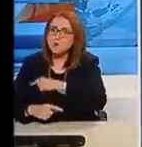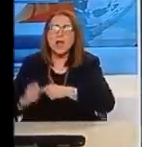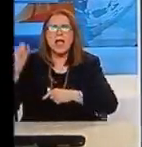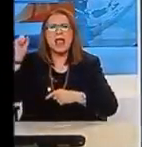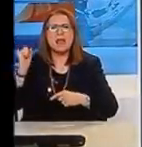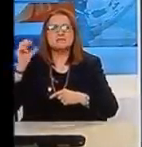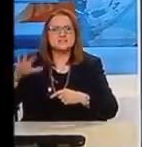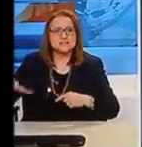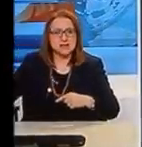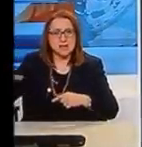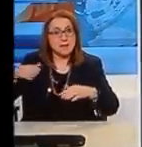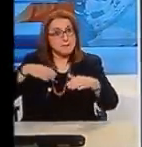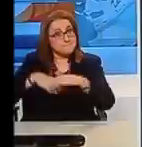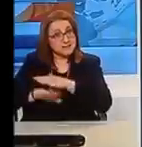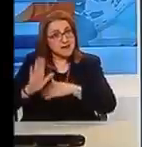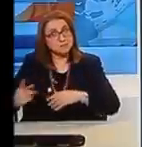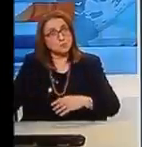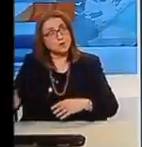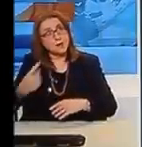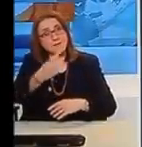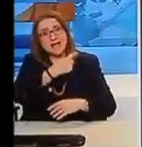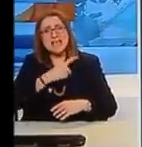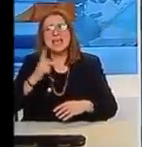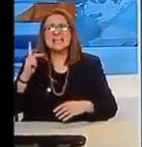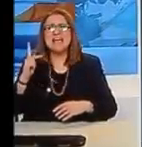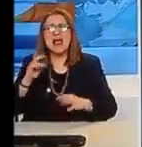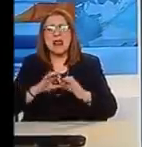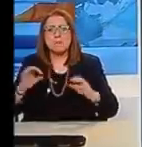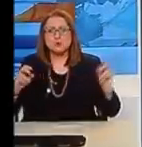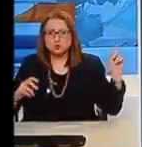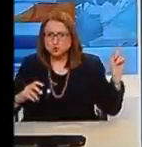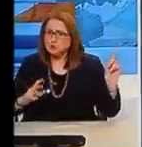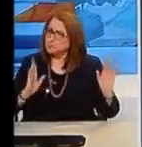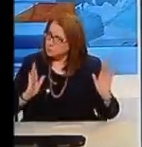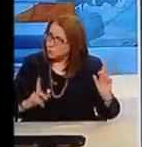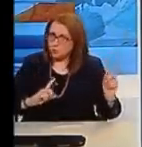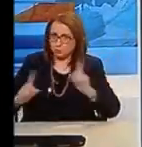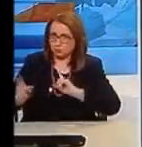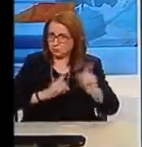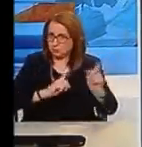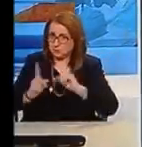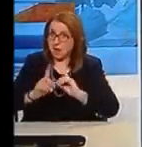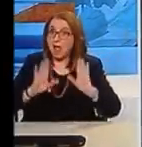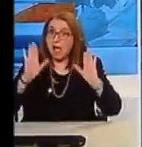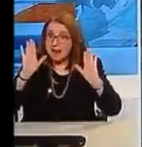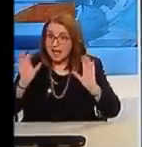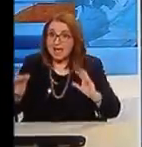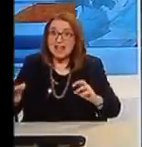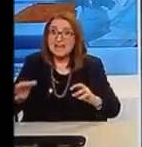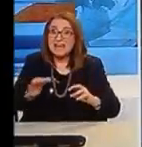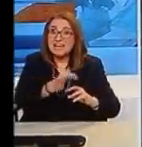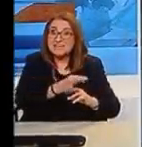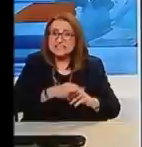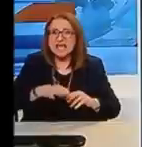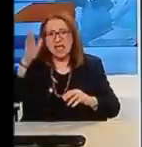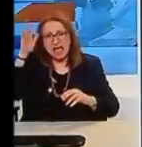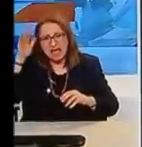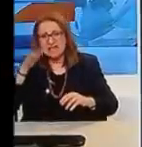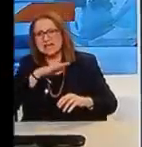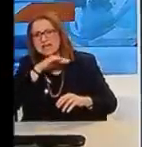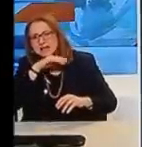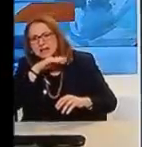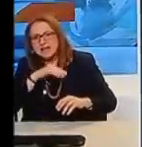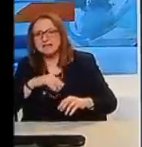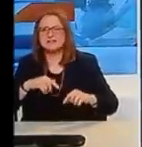Πειραιά μπορεί να πάει στον Κάλαμο. Οι κάτοικοι του Λεκανοπεδίου δεν μπορούν να μετακινηθούν στα νησιά του Αργοσαρονικού, στην Αίγινα,